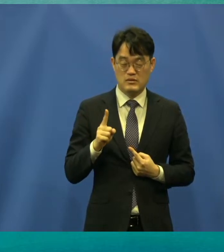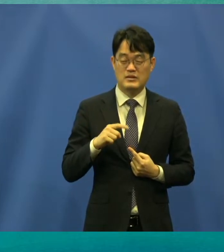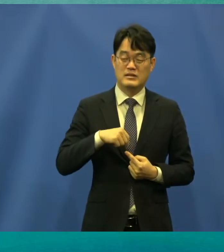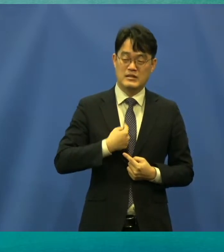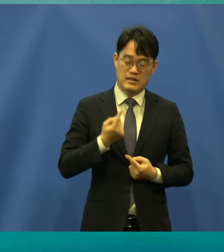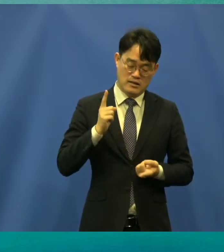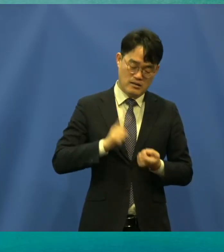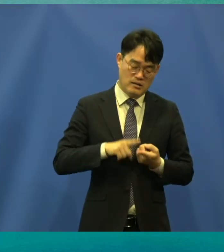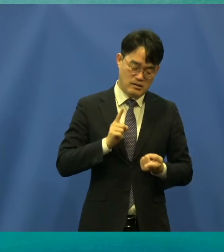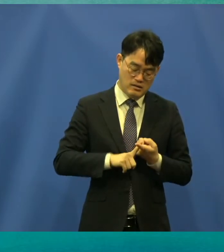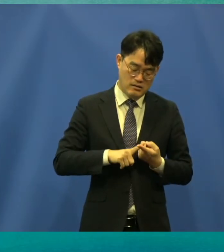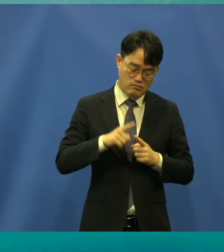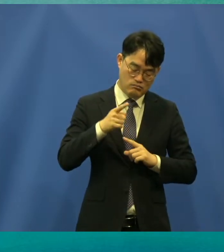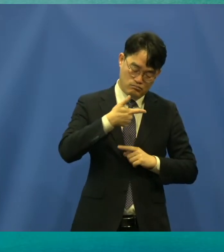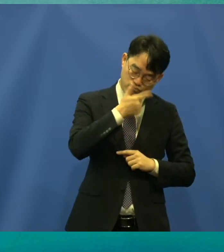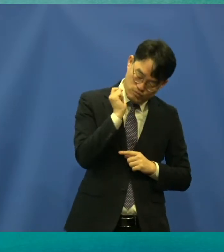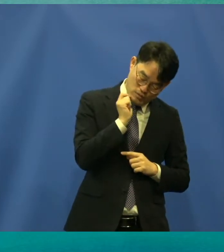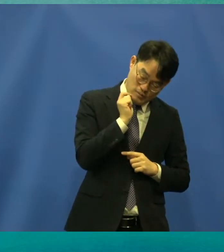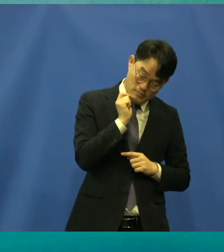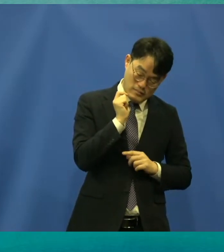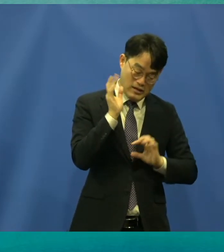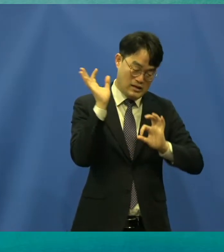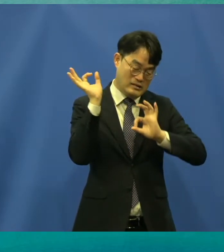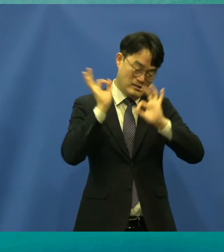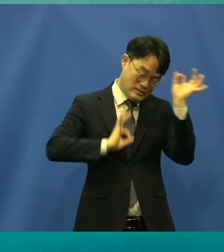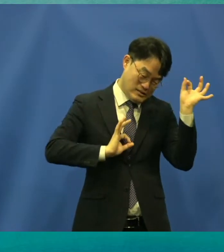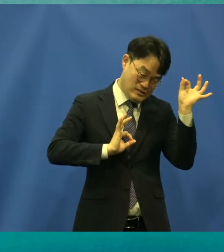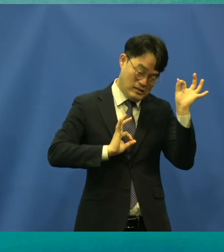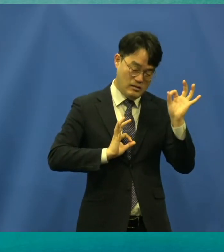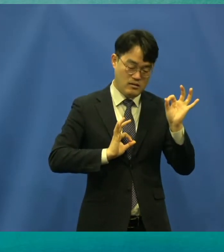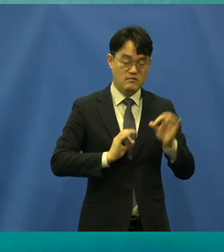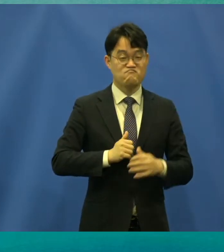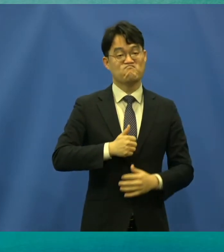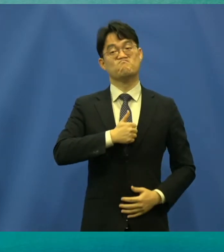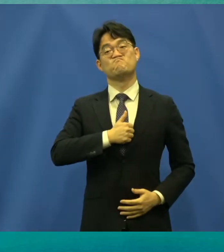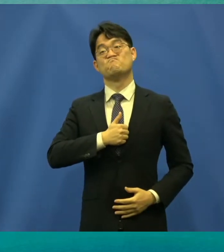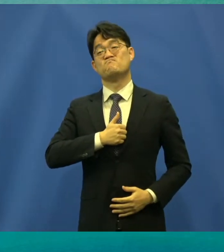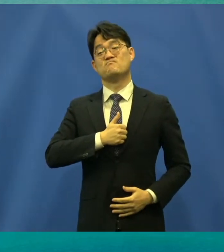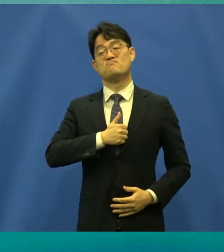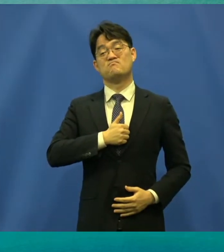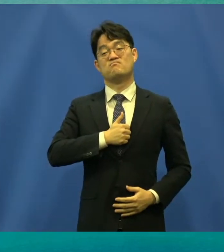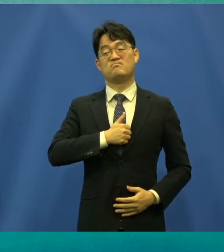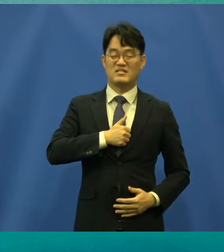자신의 허물과 실수로 인해 자존감에 큰 상처를 입습니다.